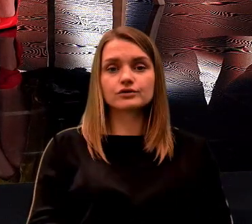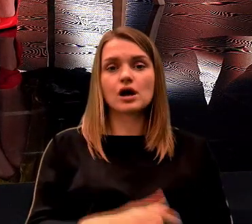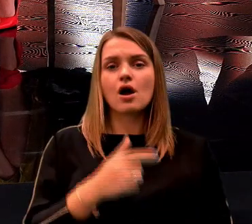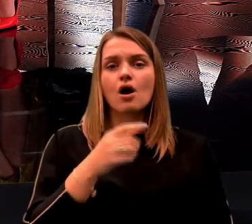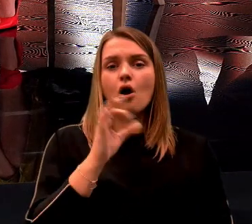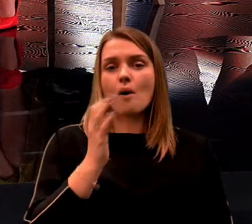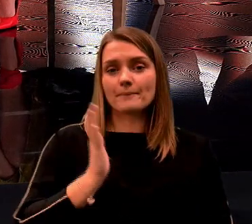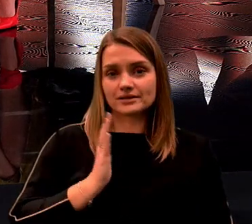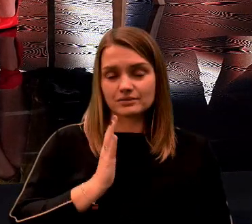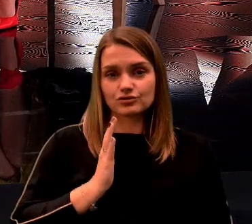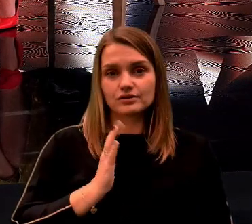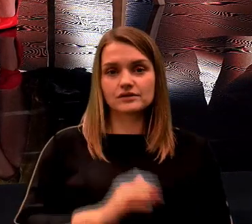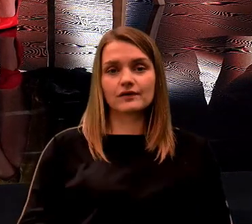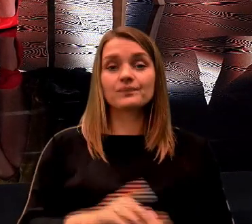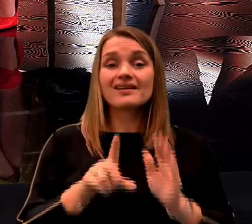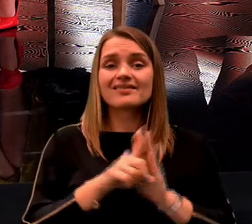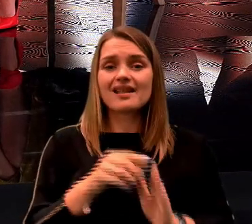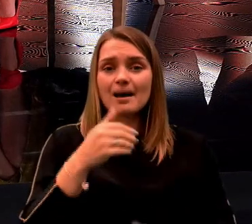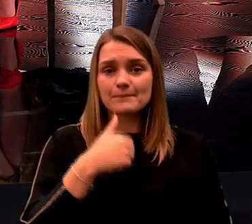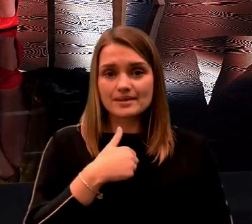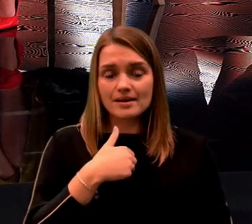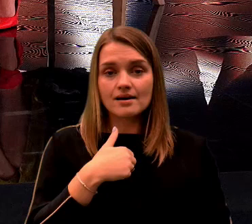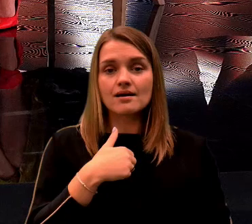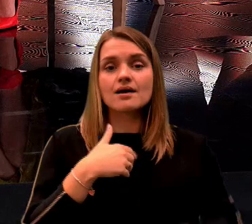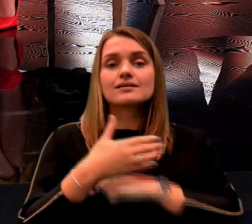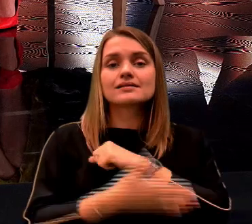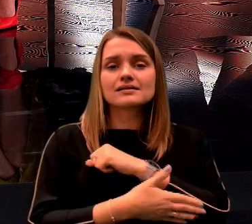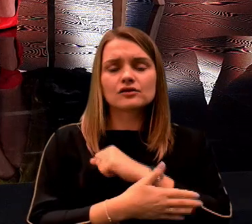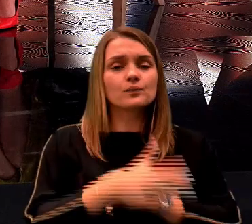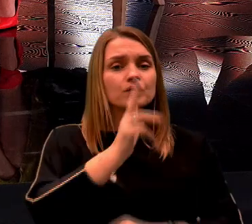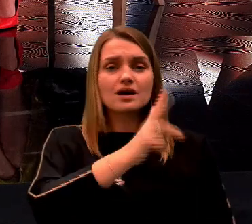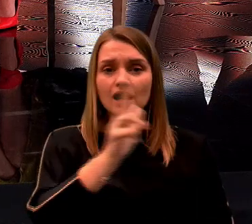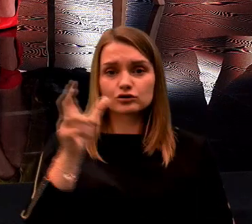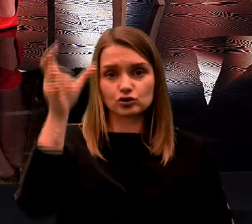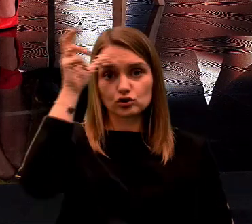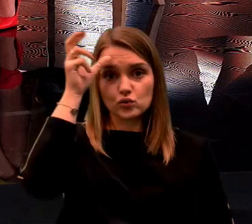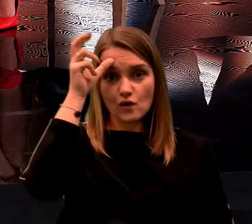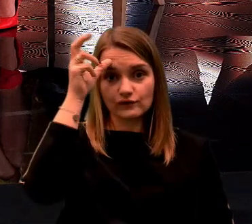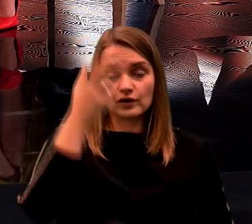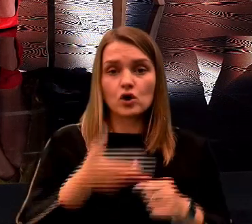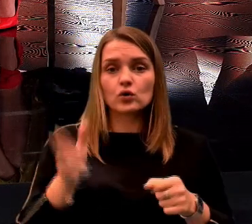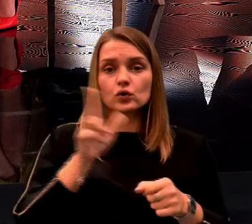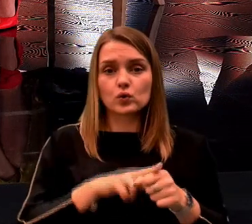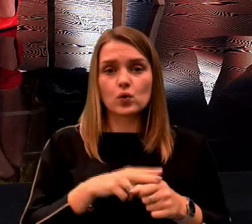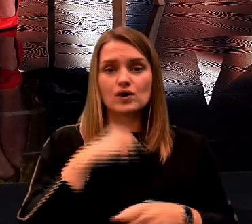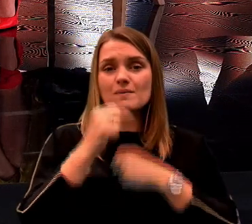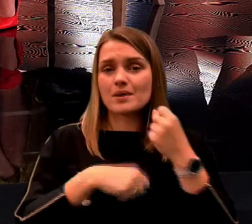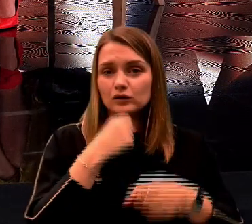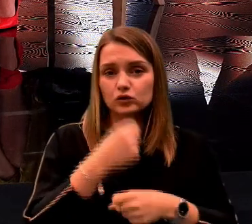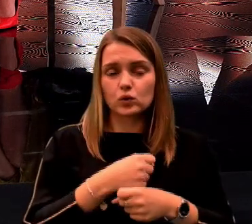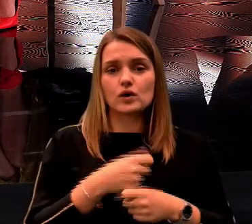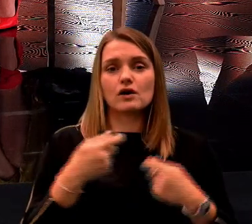bezpieczeństwie, to w ogóle dla mnie zasadą jest, że każdy człowiek, z którym pracuję,